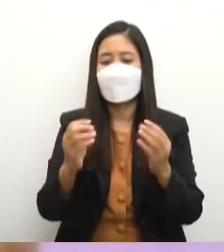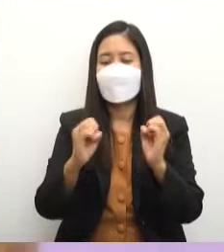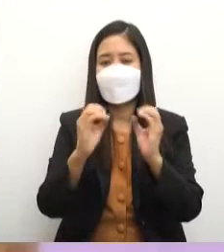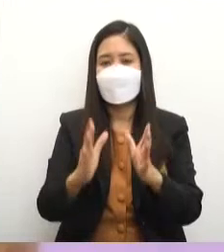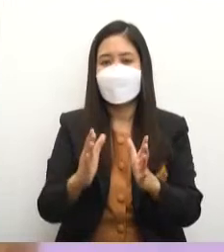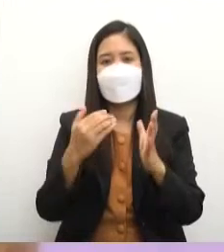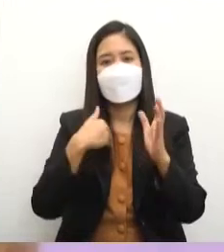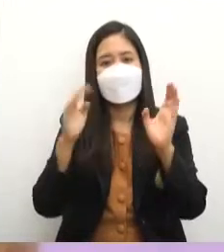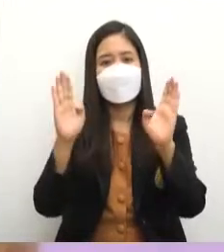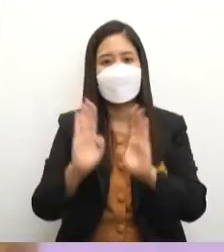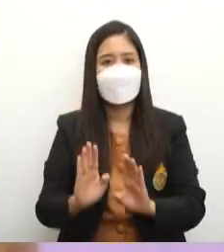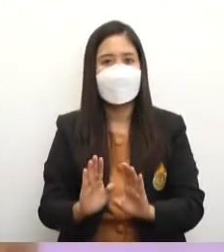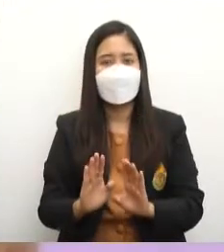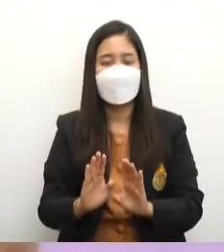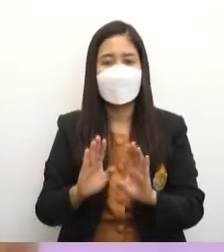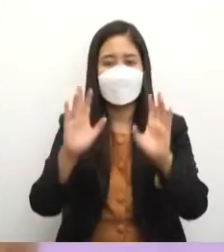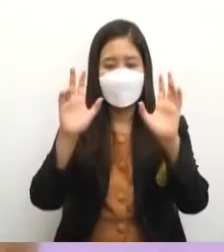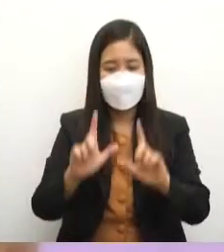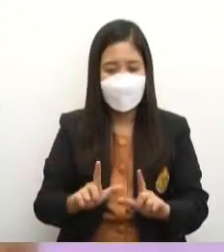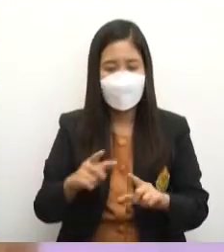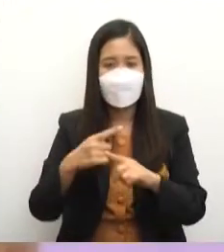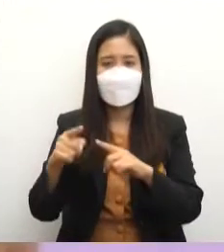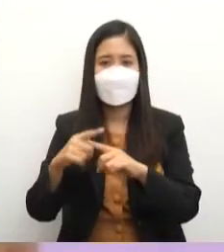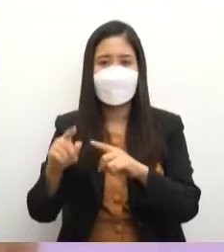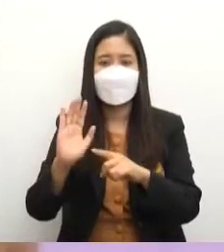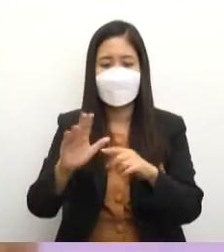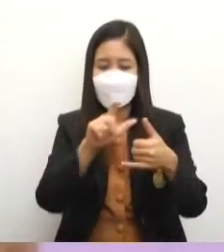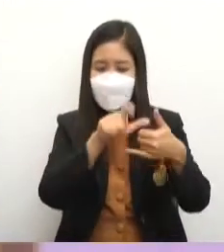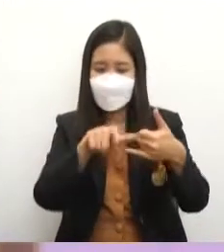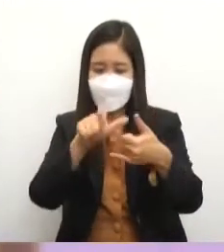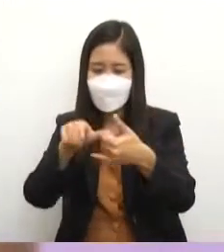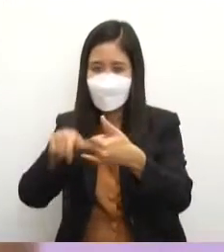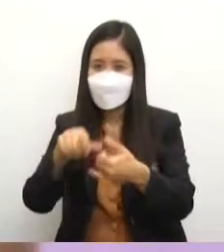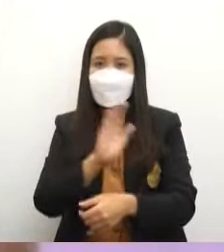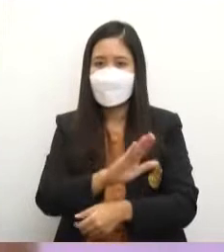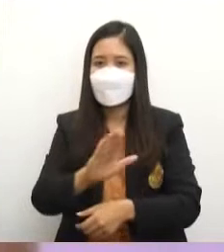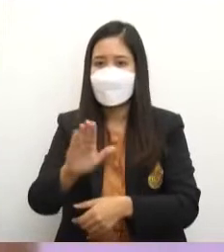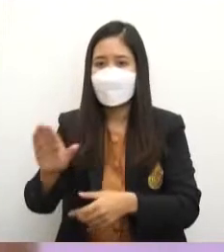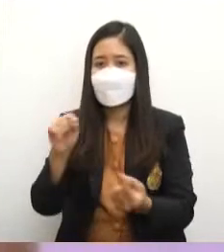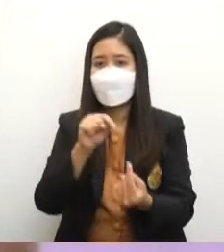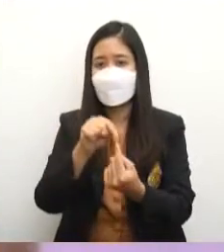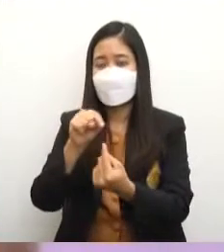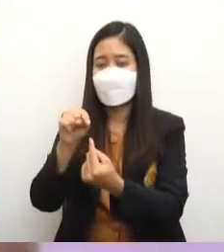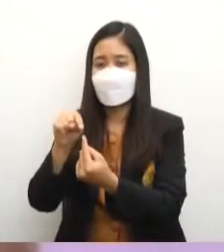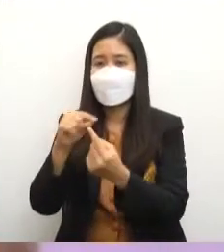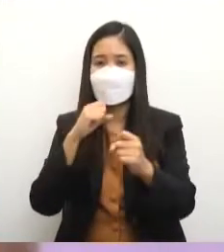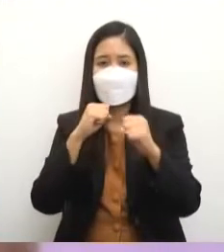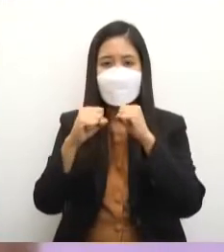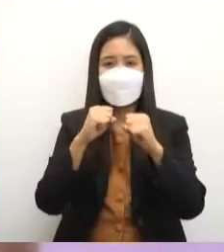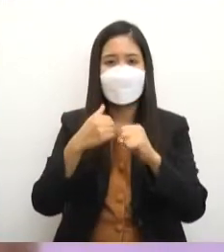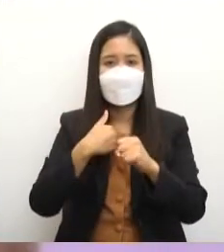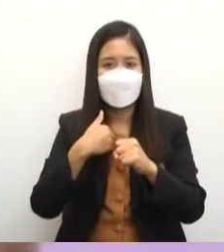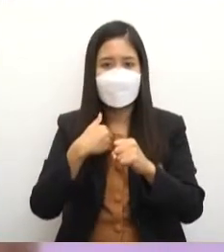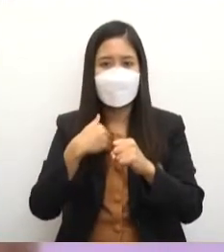บบลักษณะธรรมชาติวิชาลักษณะของตัวเด็กด้วยนะคะสื่อของเราที่จะใช้ก็จะมีสื่อ